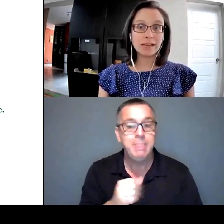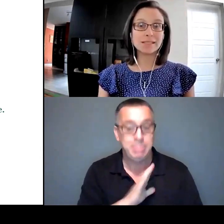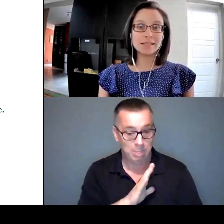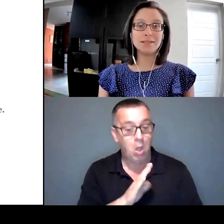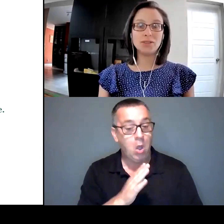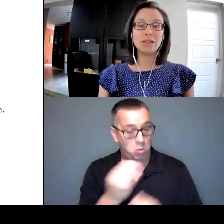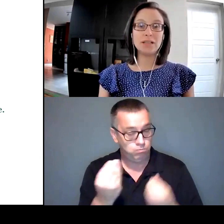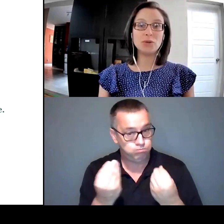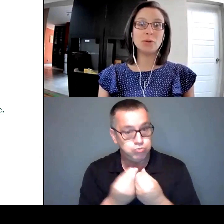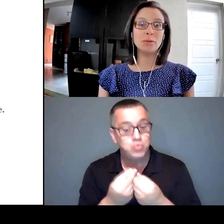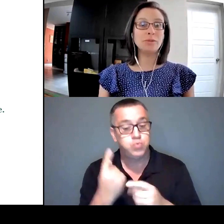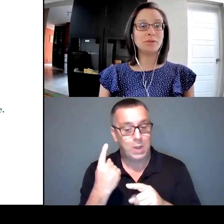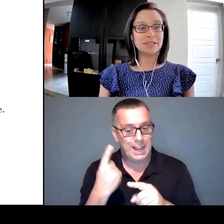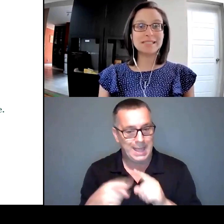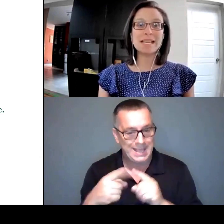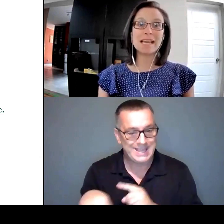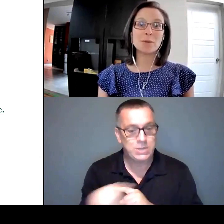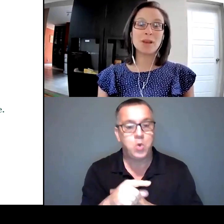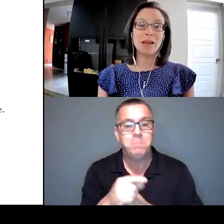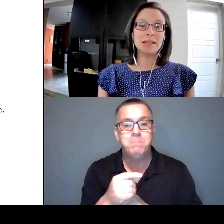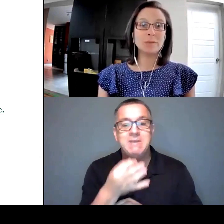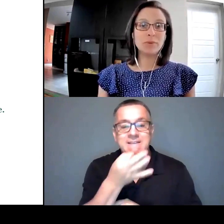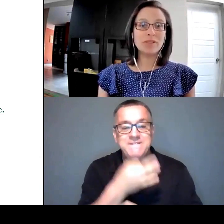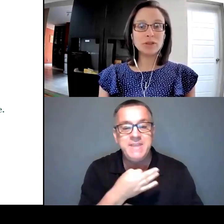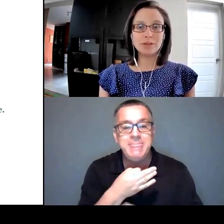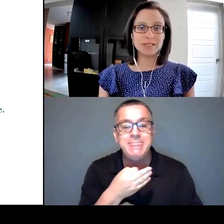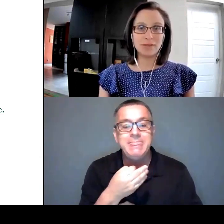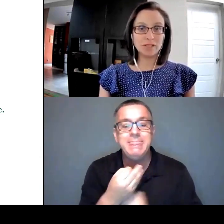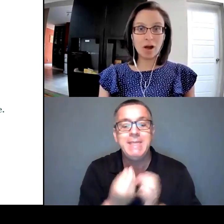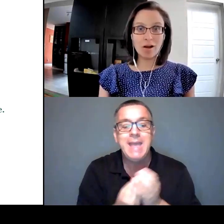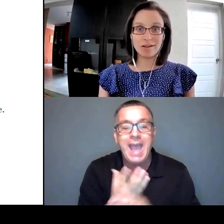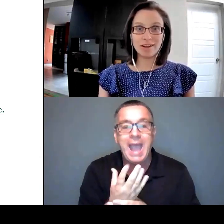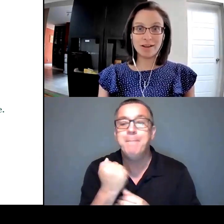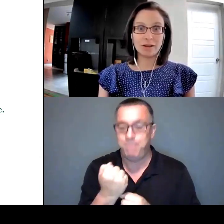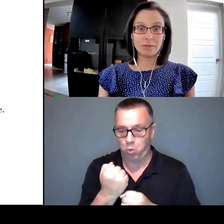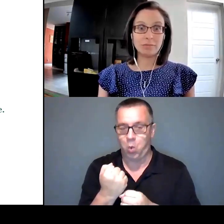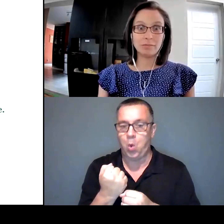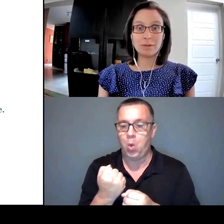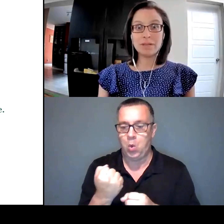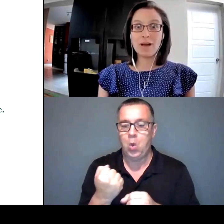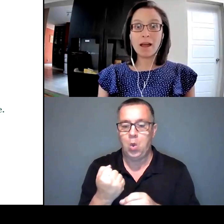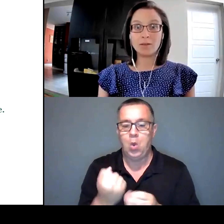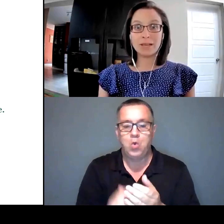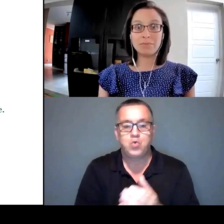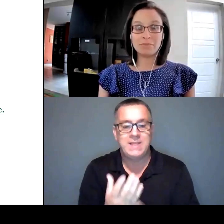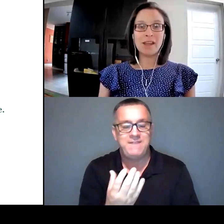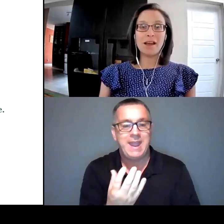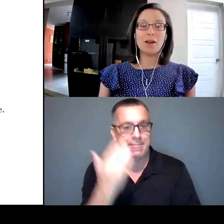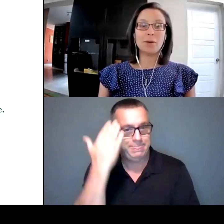bonne quantité de légumes, de fines herbes qui peuvent être cultivées dehors, même l'hiver,